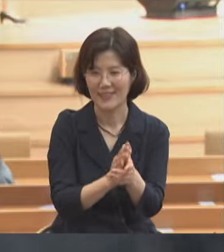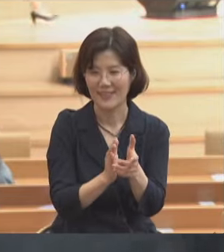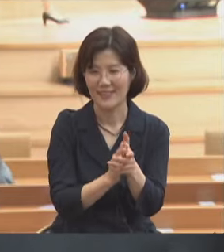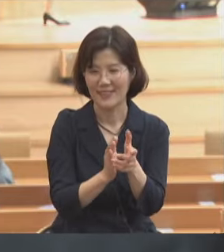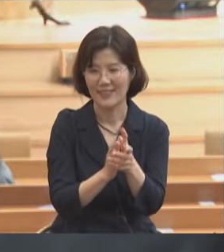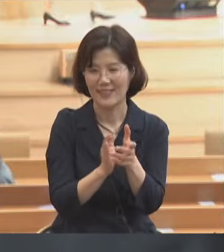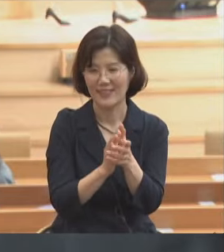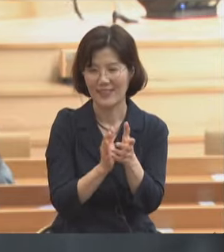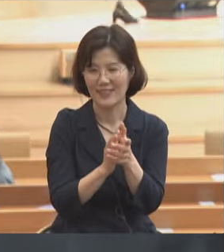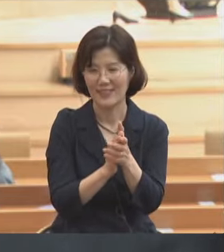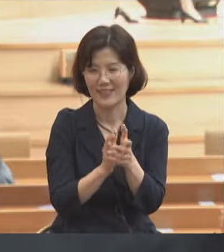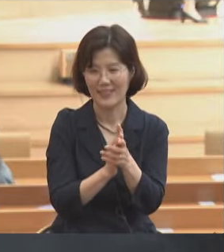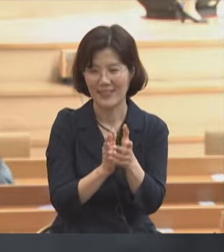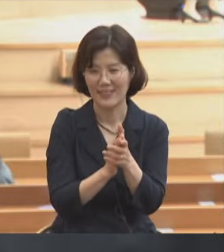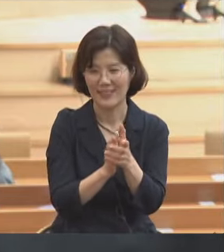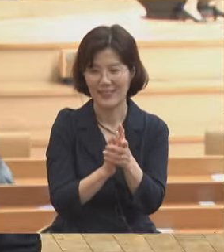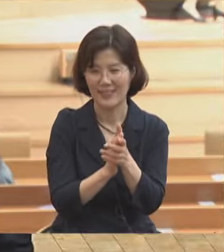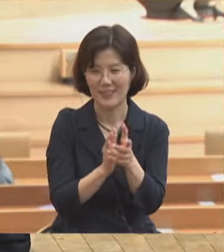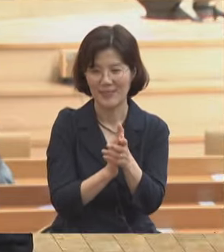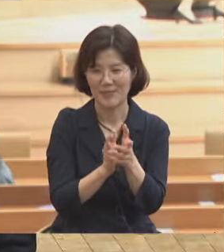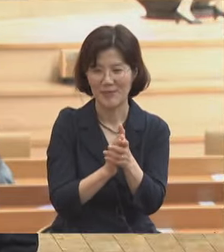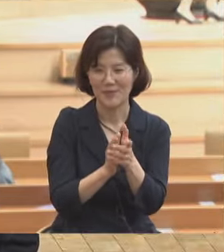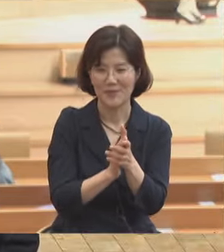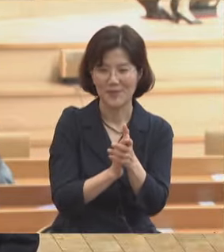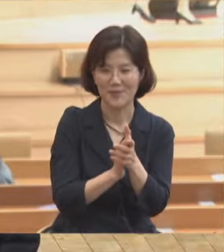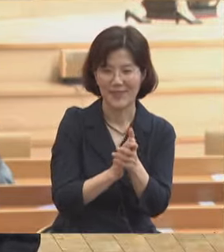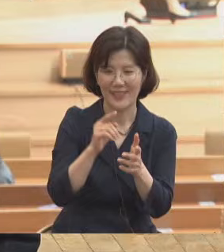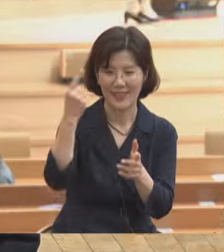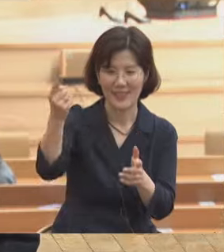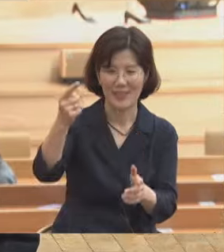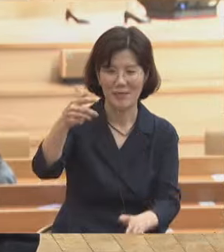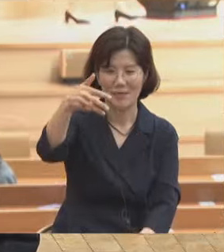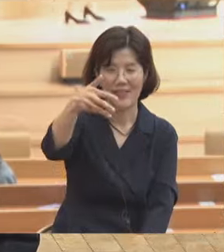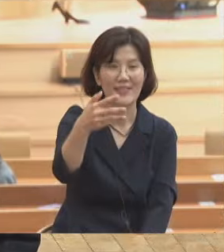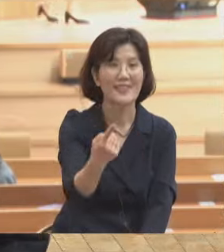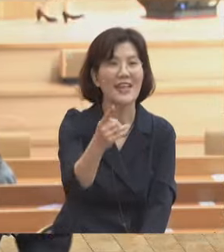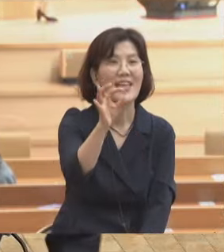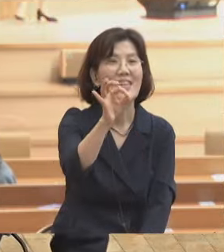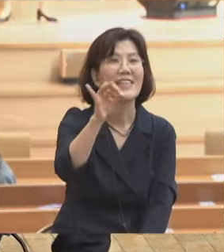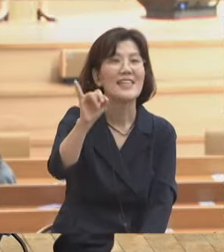또 우리 최이한 아기 우리